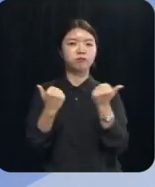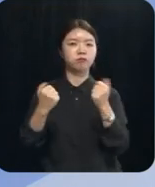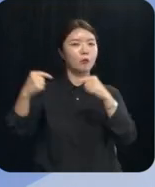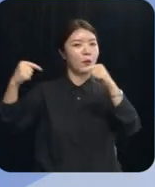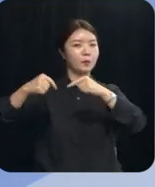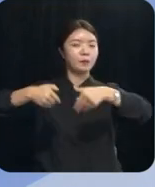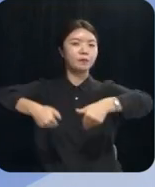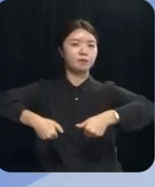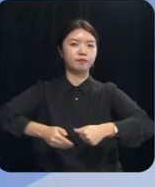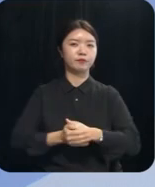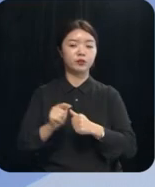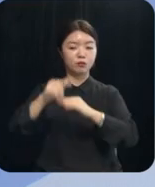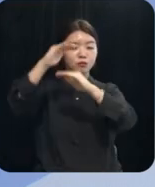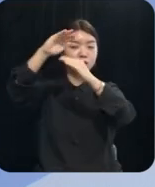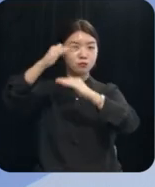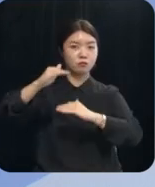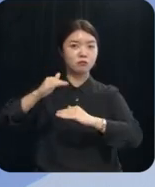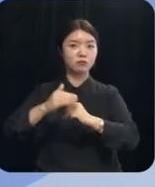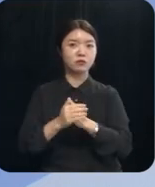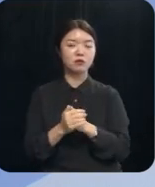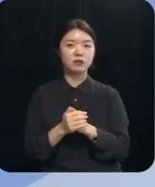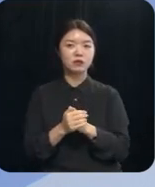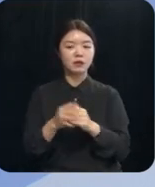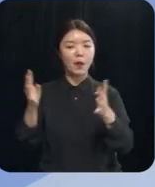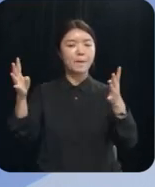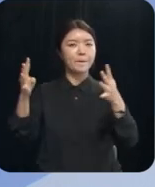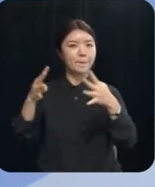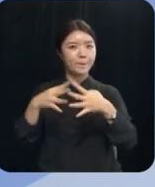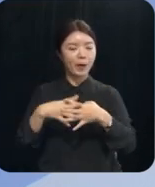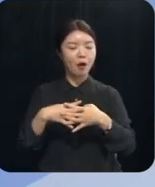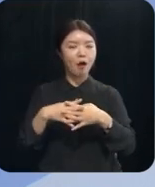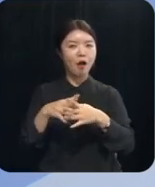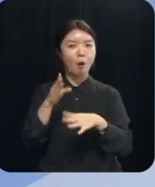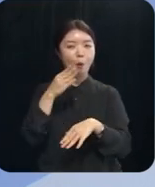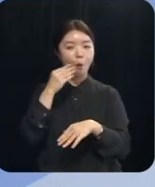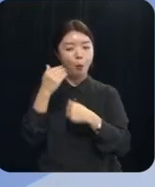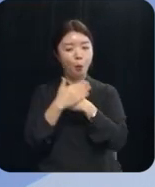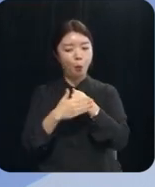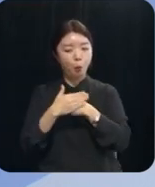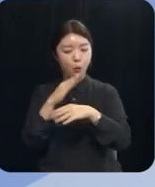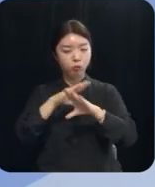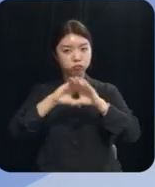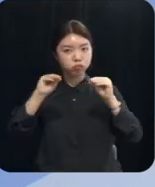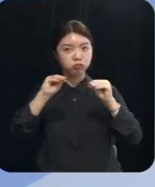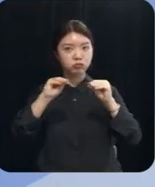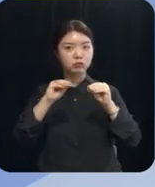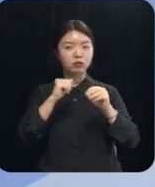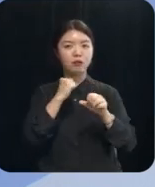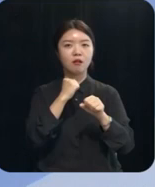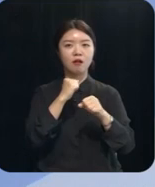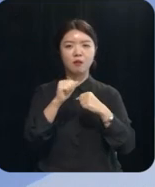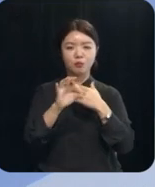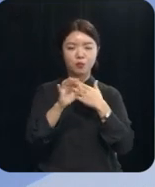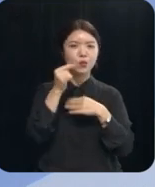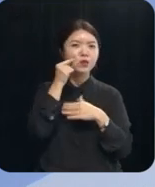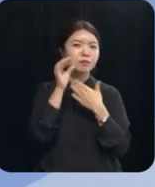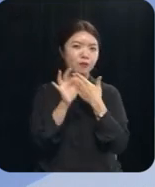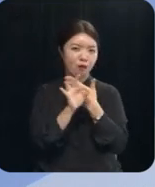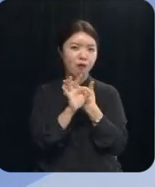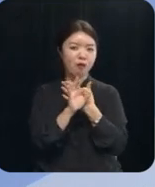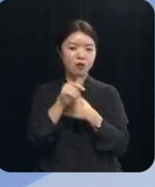것입니다. 그런 과정에서 이게 합리적이고 슬기롭게 해결하려면 구호보다는 실전적